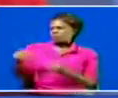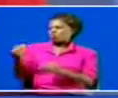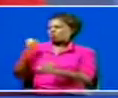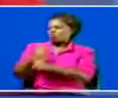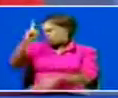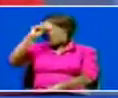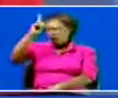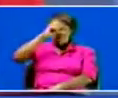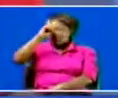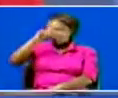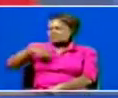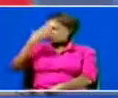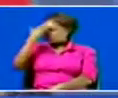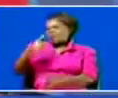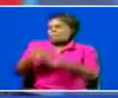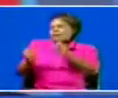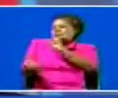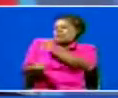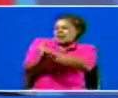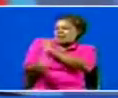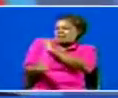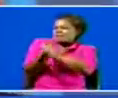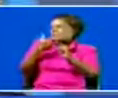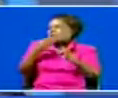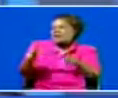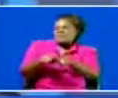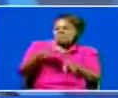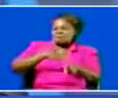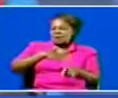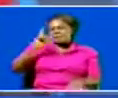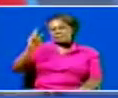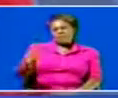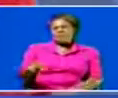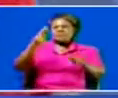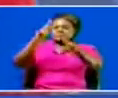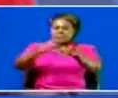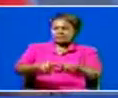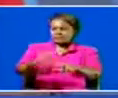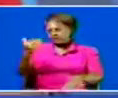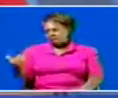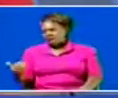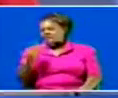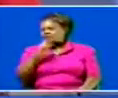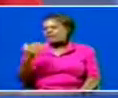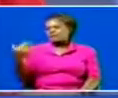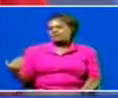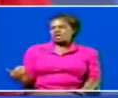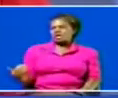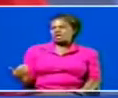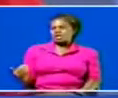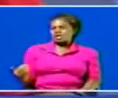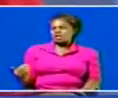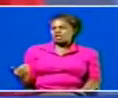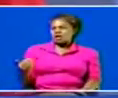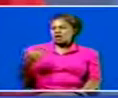vile anavyotaka. Lakini ushauri ndugu yangu ni lazima. Ketisha mwanao ni mjukuu wako, kule kwetu huwa